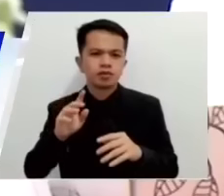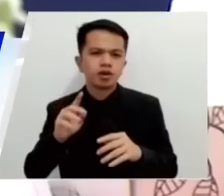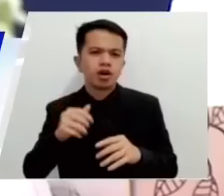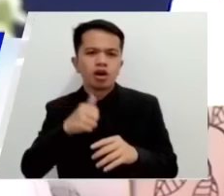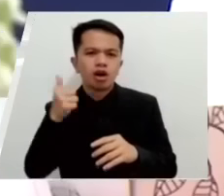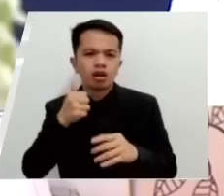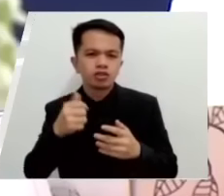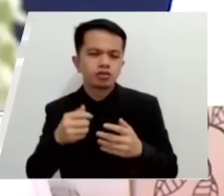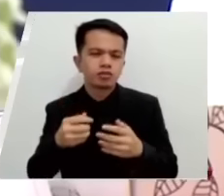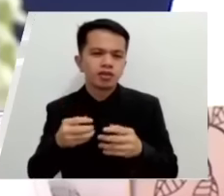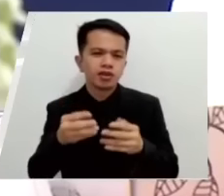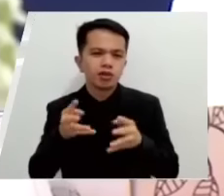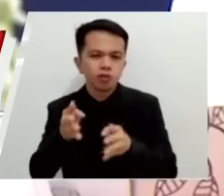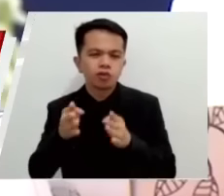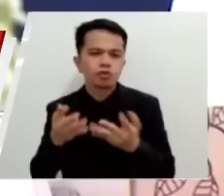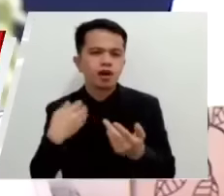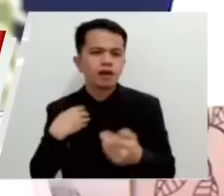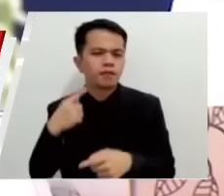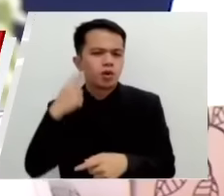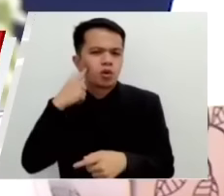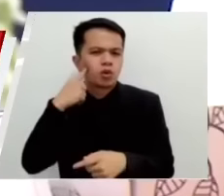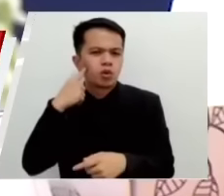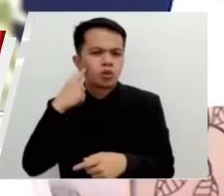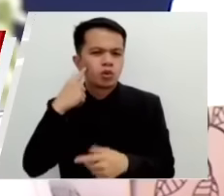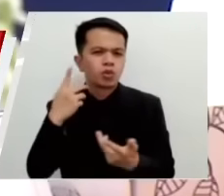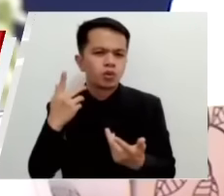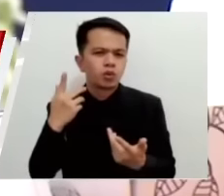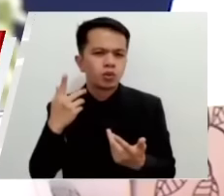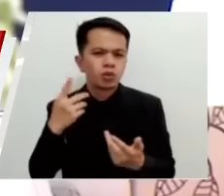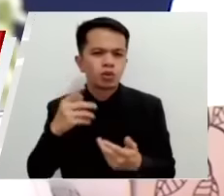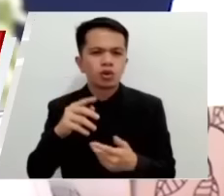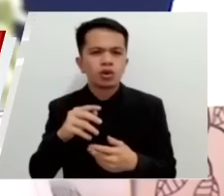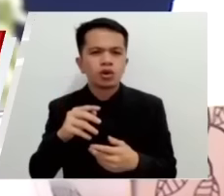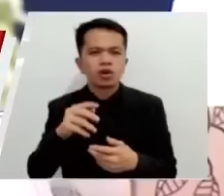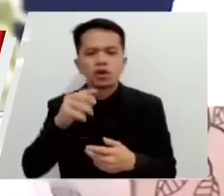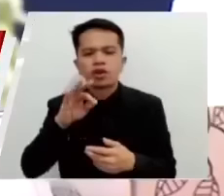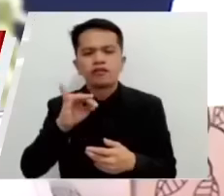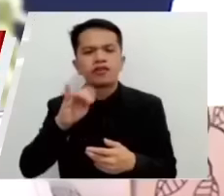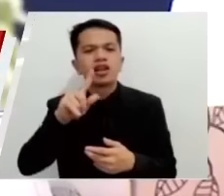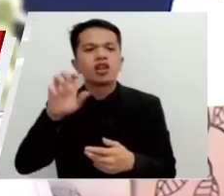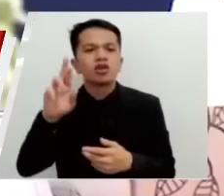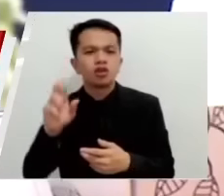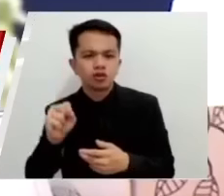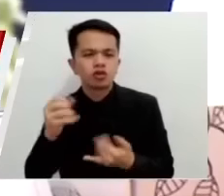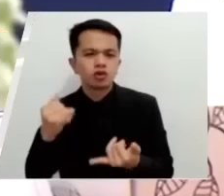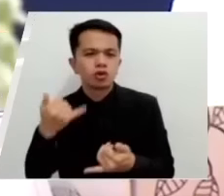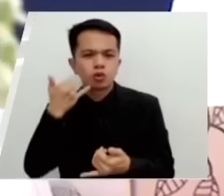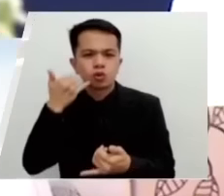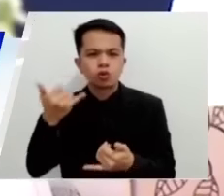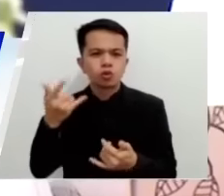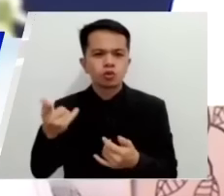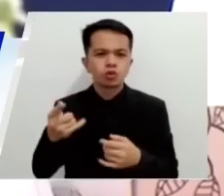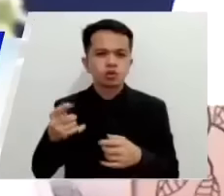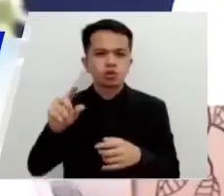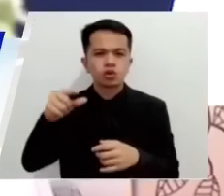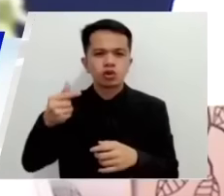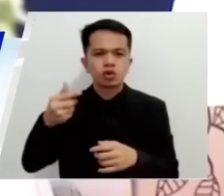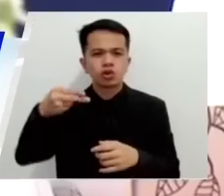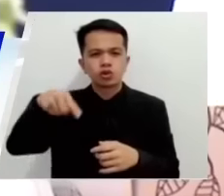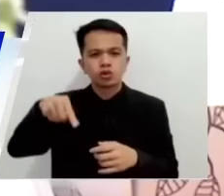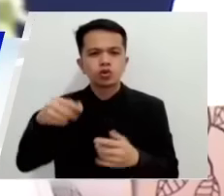10, nakarinig na kami ng feelers. So tumawag ang national headquarters dahil high level ang nagiging